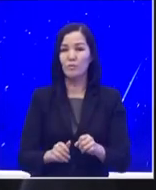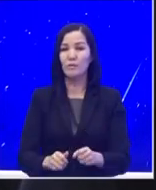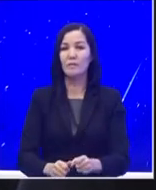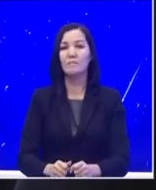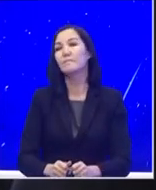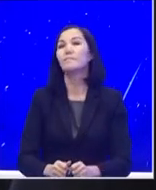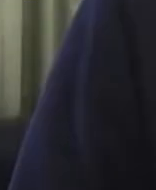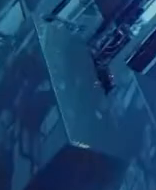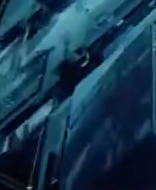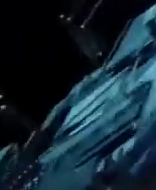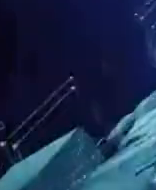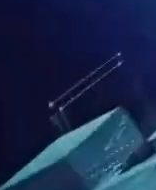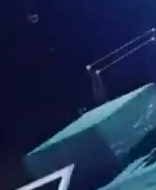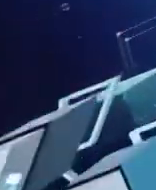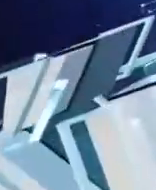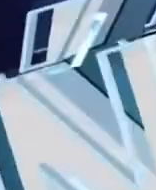деп есептейміз.